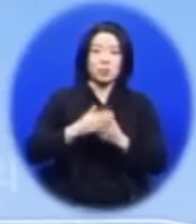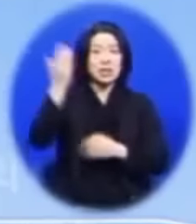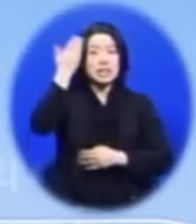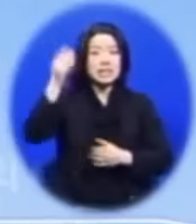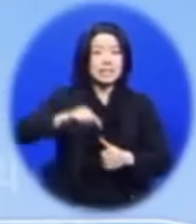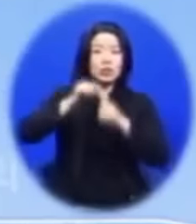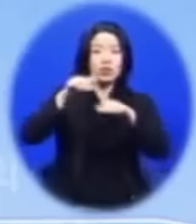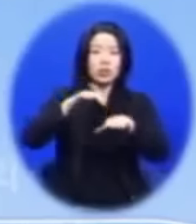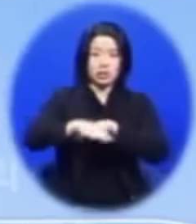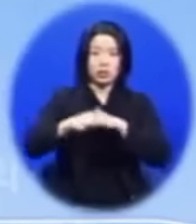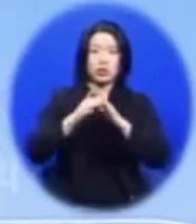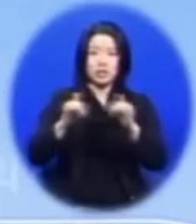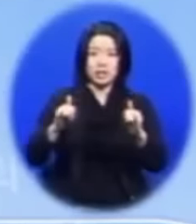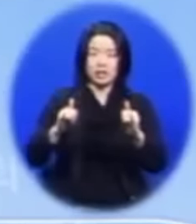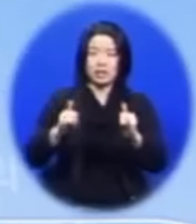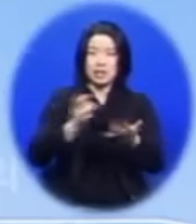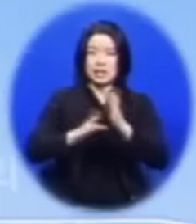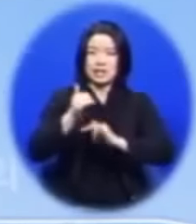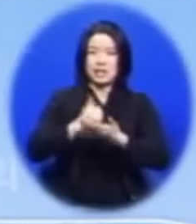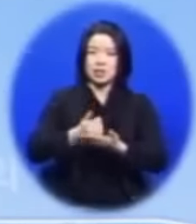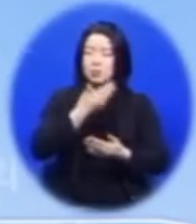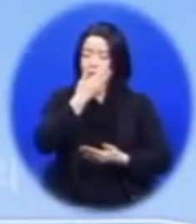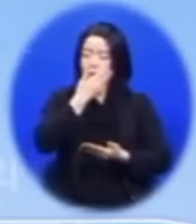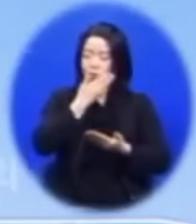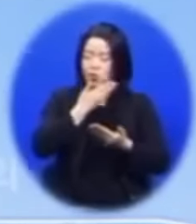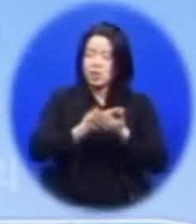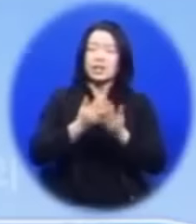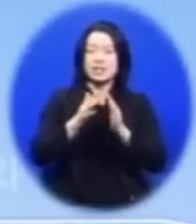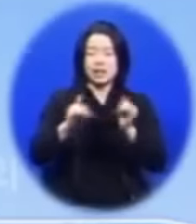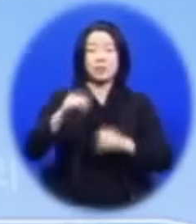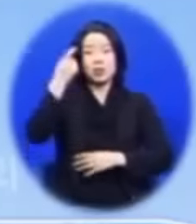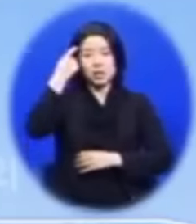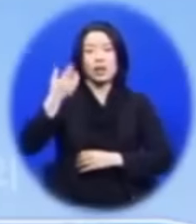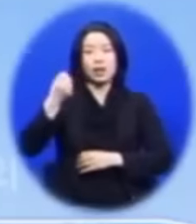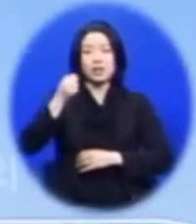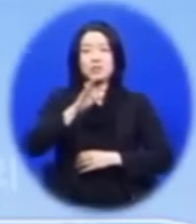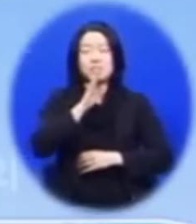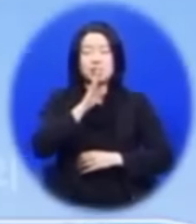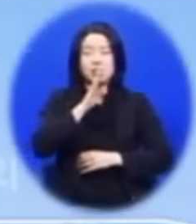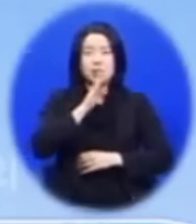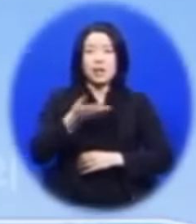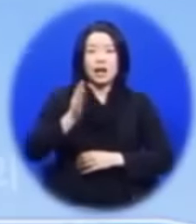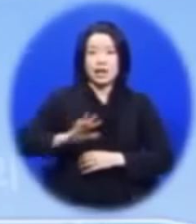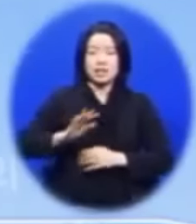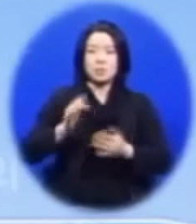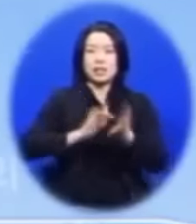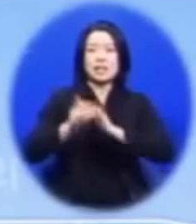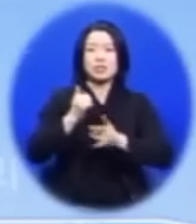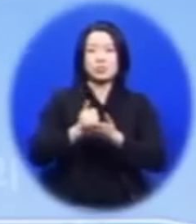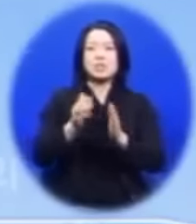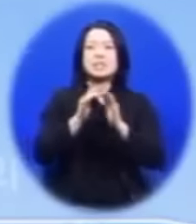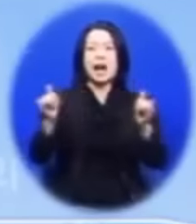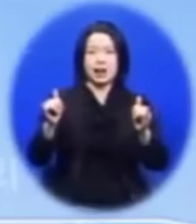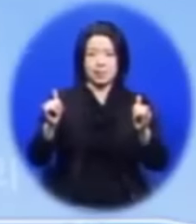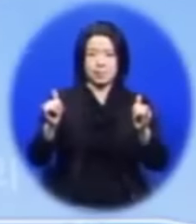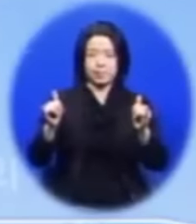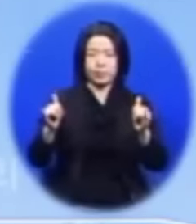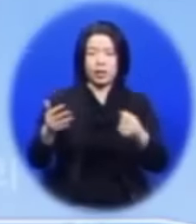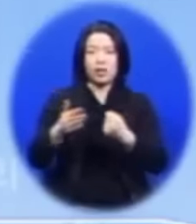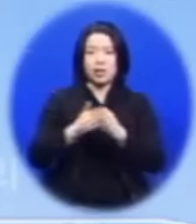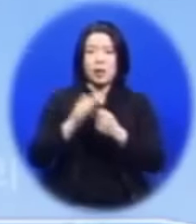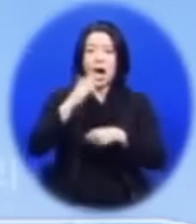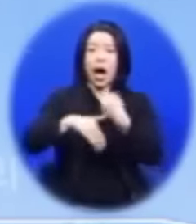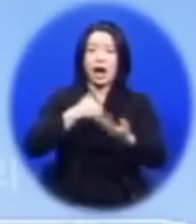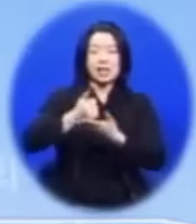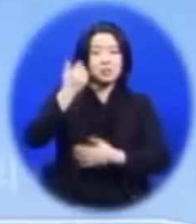영지주의자들은 예수님이 귀한 분이라고 생각해요 그러나 예수님은 인간일뿐입니다 하나님의